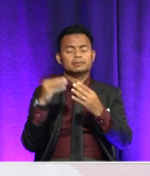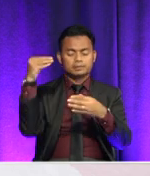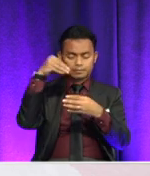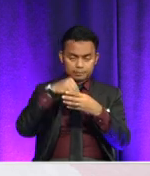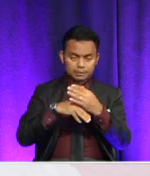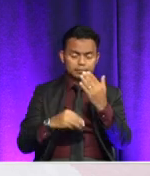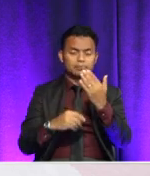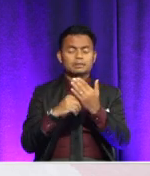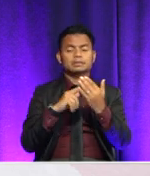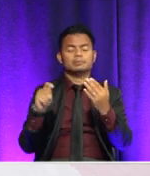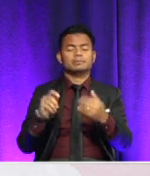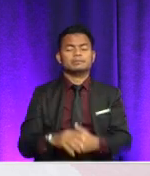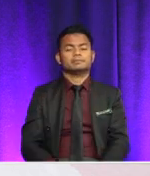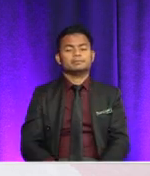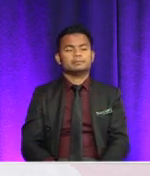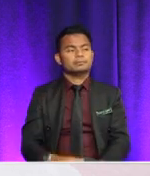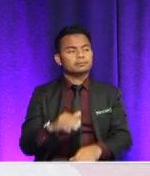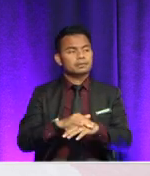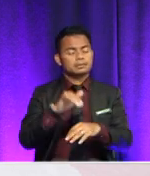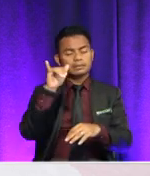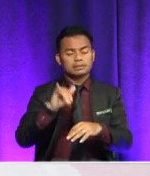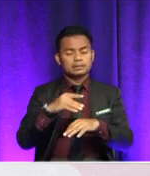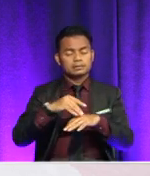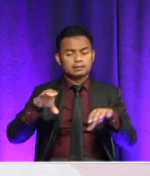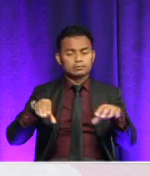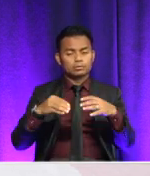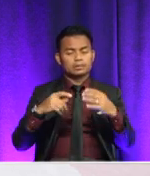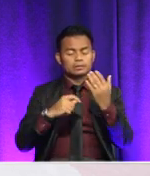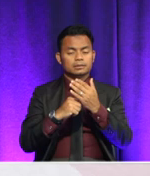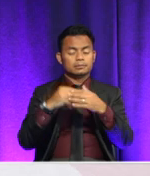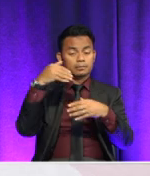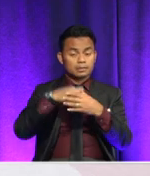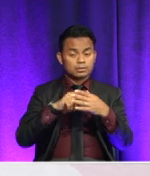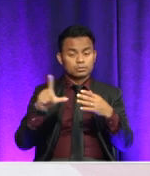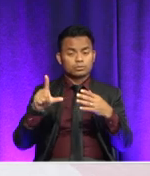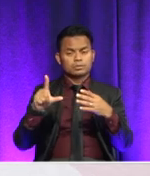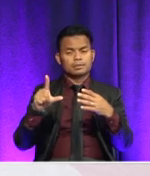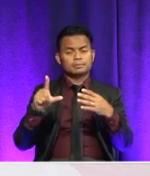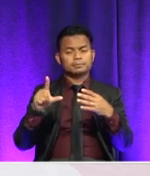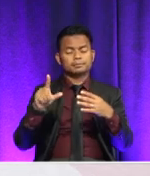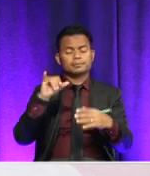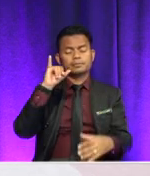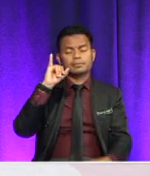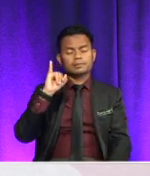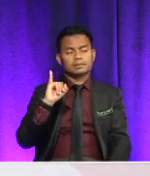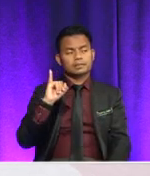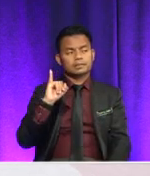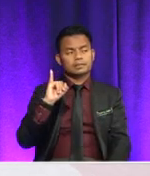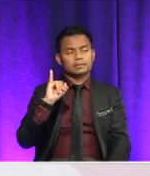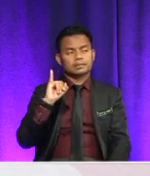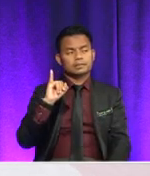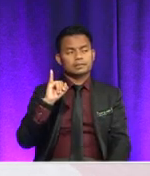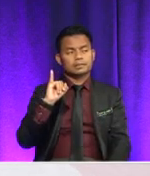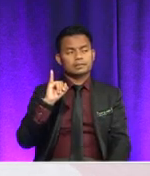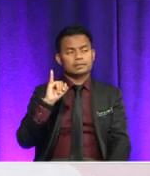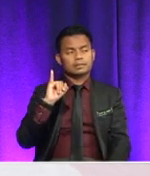telah dilaksanakan oleh banyak agensi antara ini termasuklah Penyelidikan dan kemajuan pertanian Indonesia atau